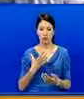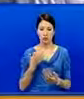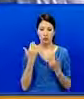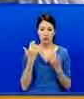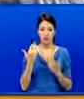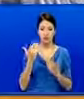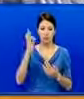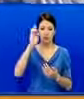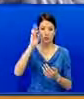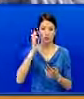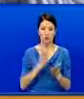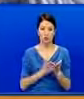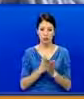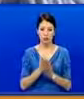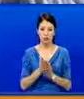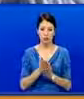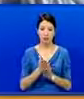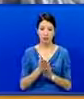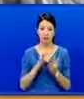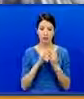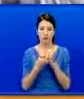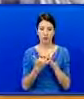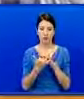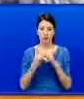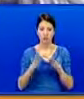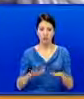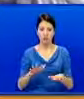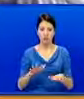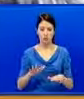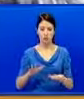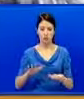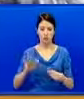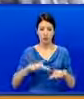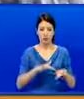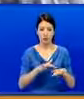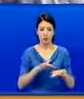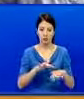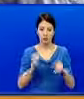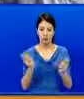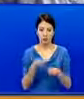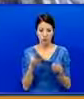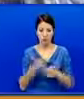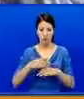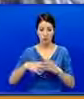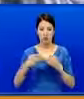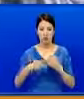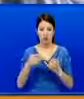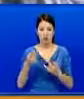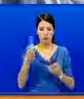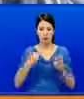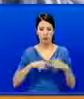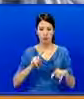сіздер ғой қарайтын. Ауылдық жерде зәйілді мұқтажды қамтамасыз ету. Алып қойған жерлерді мемлекет